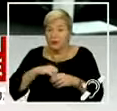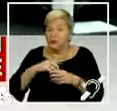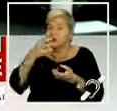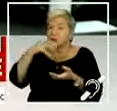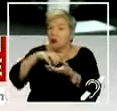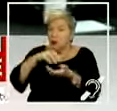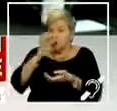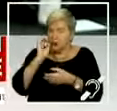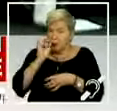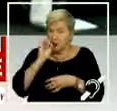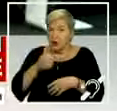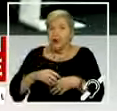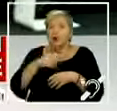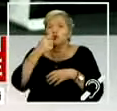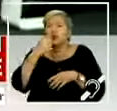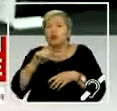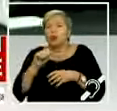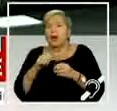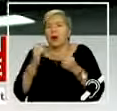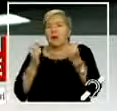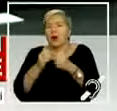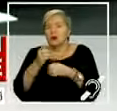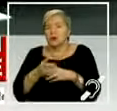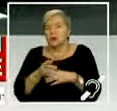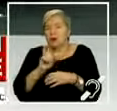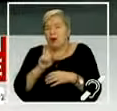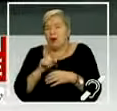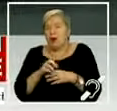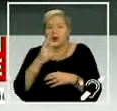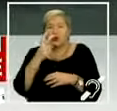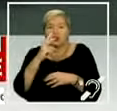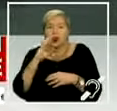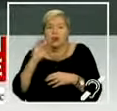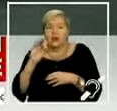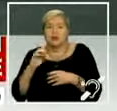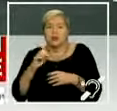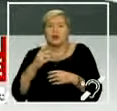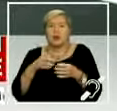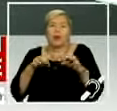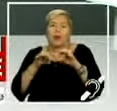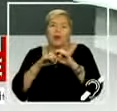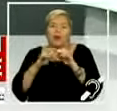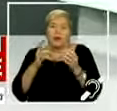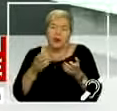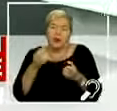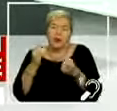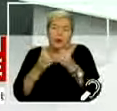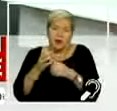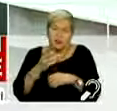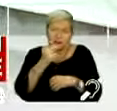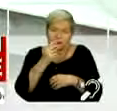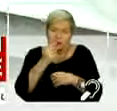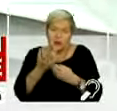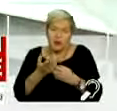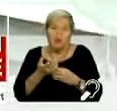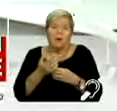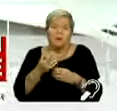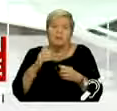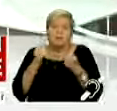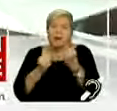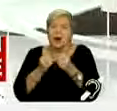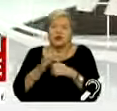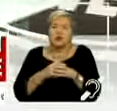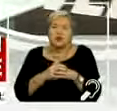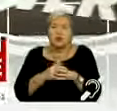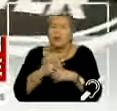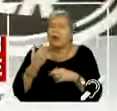dedicată supercarurilor. Acolo sunt peste 20 de modele expuse. Vorbim de mașini de sute